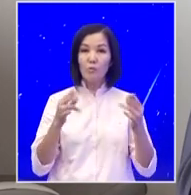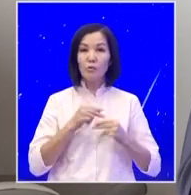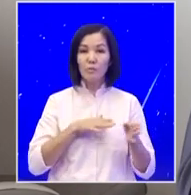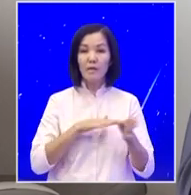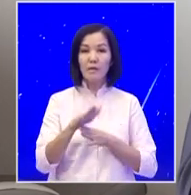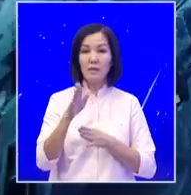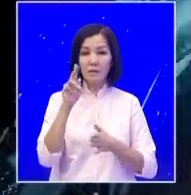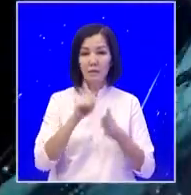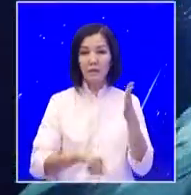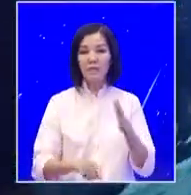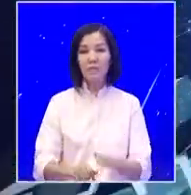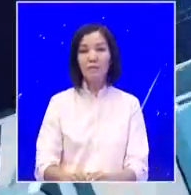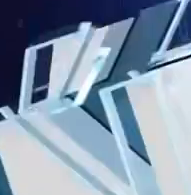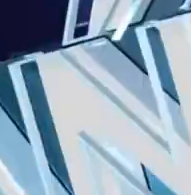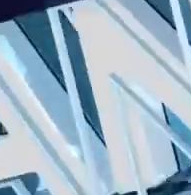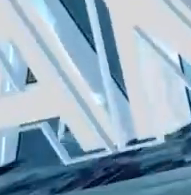сенемін.